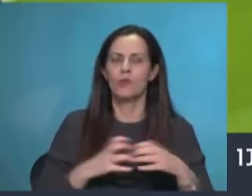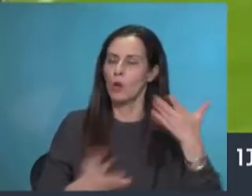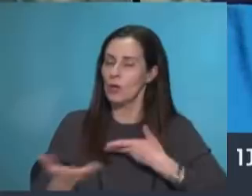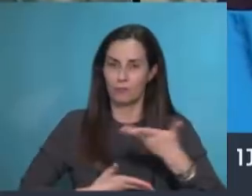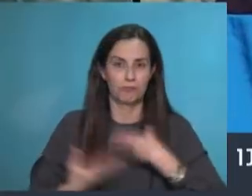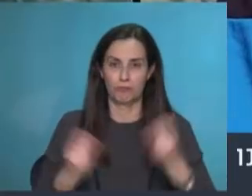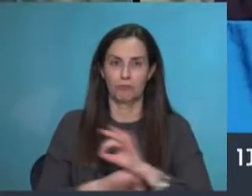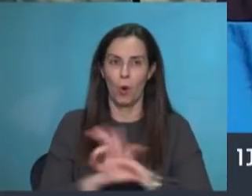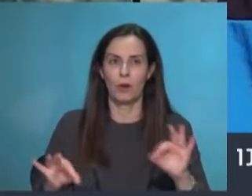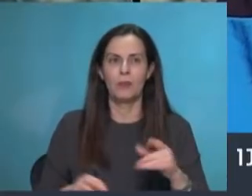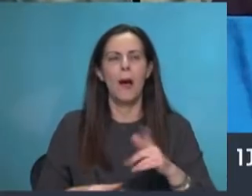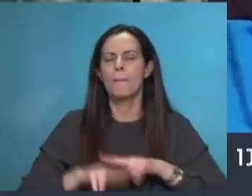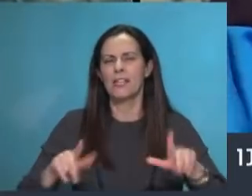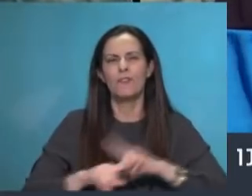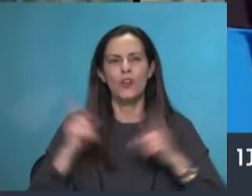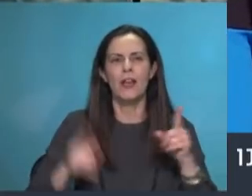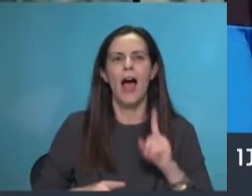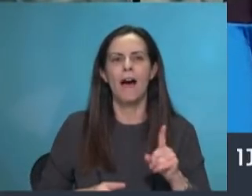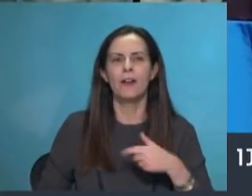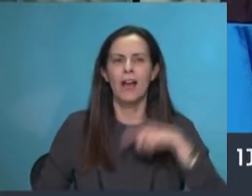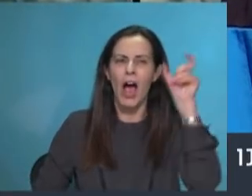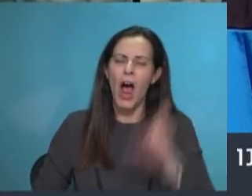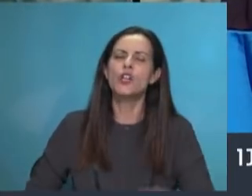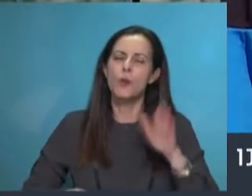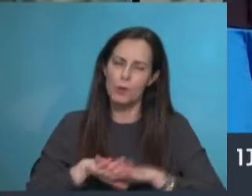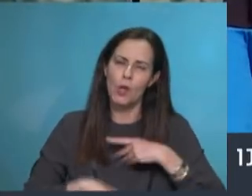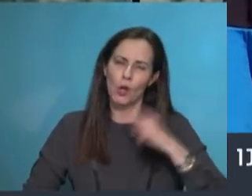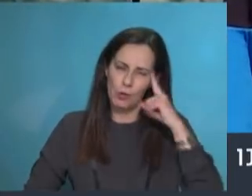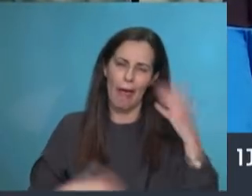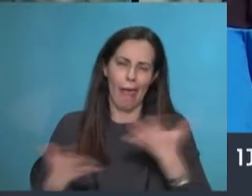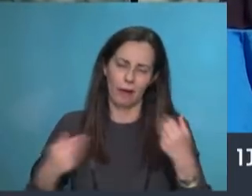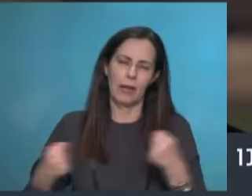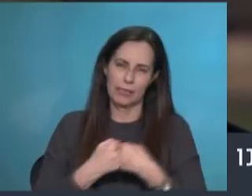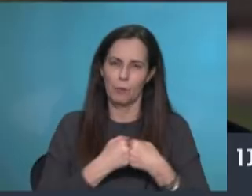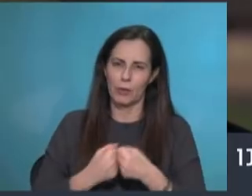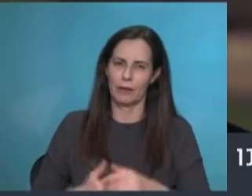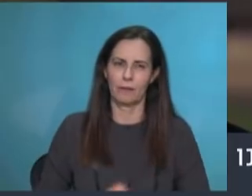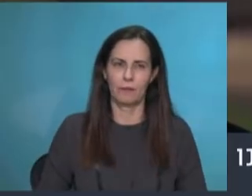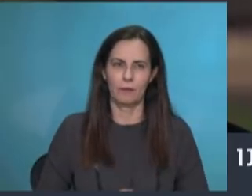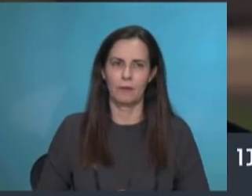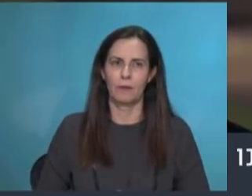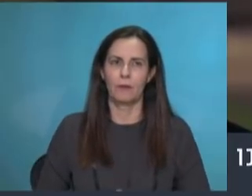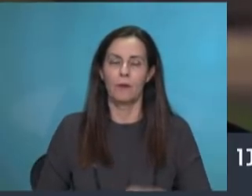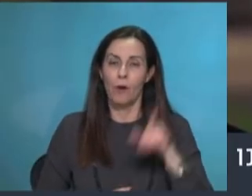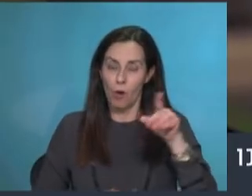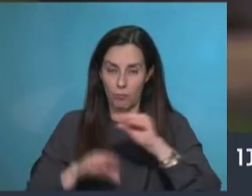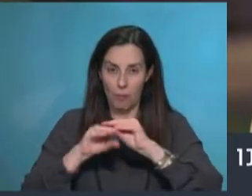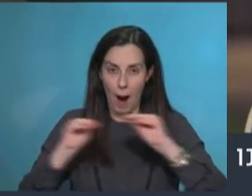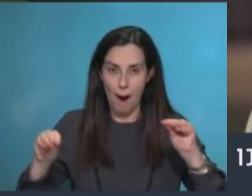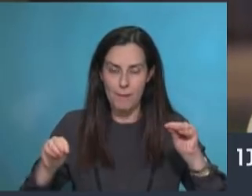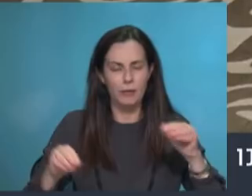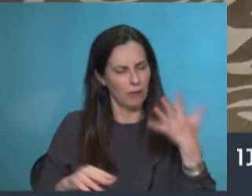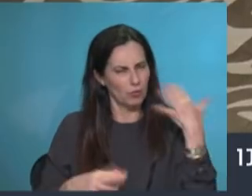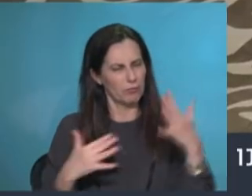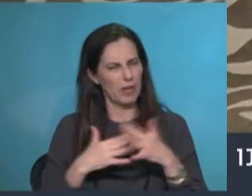relationship. It's a little bit a different situation, but as a professional I know how to deal with it. מינויו של הרצוג לאימון הנבחרת גרר